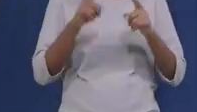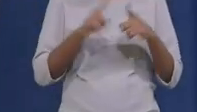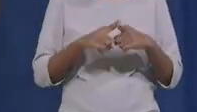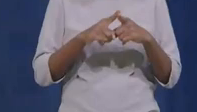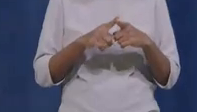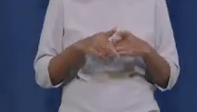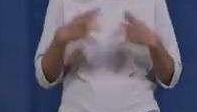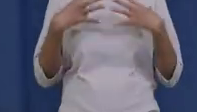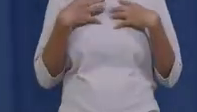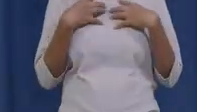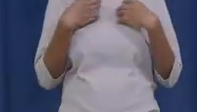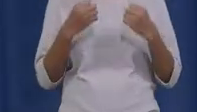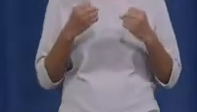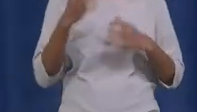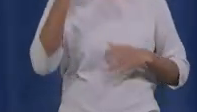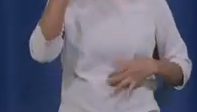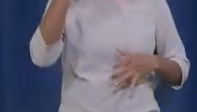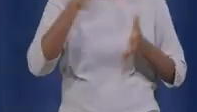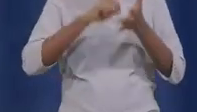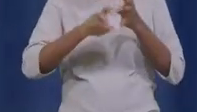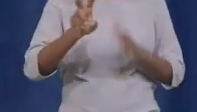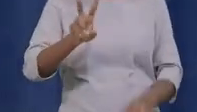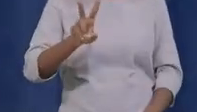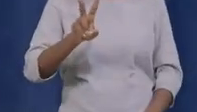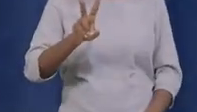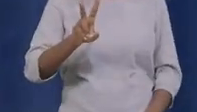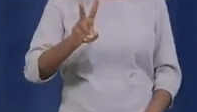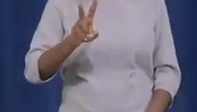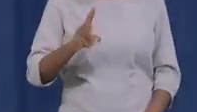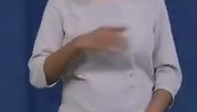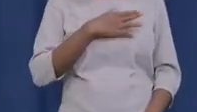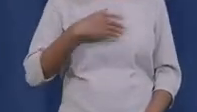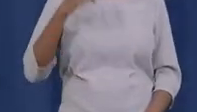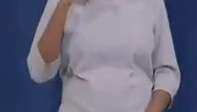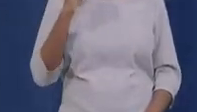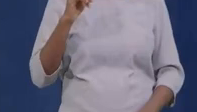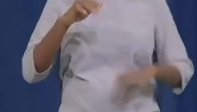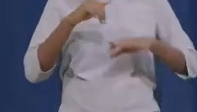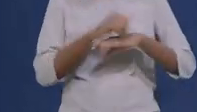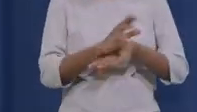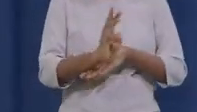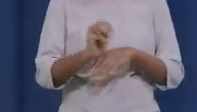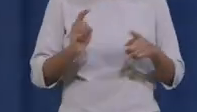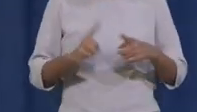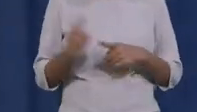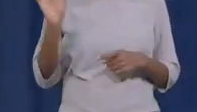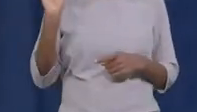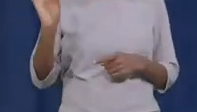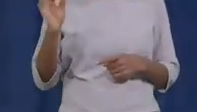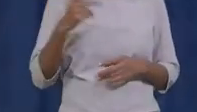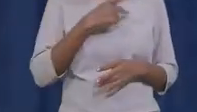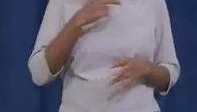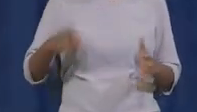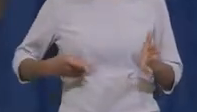Et pour guérir les maladies, verset 2 de Luc 9, il les envoya